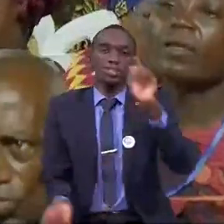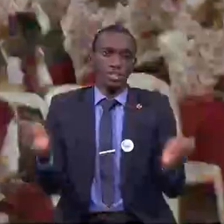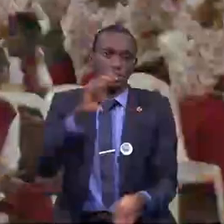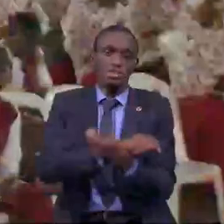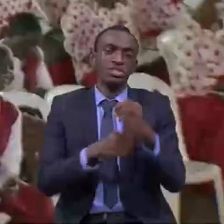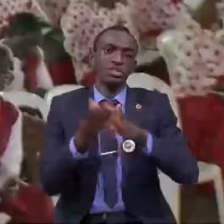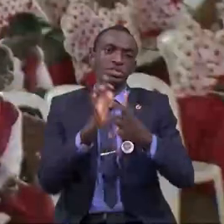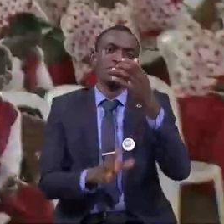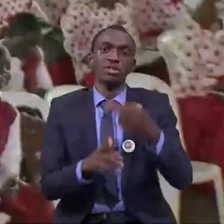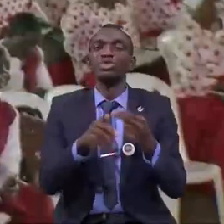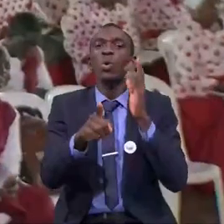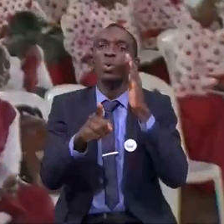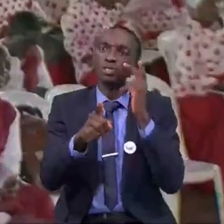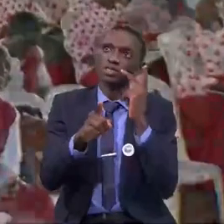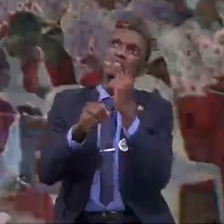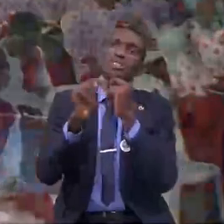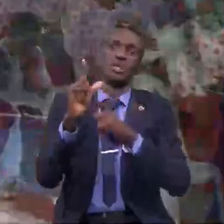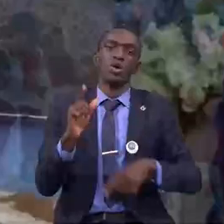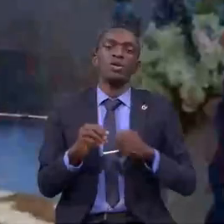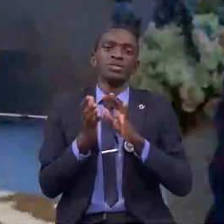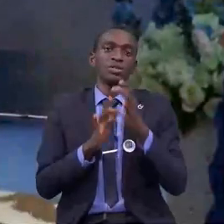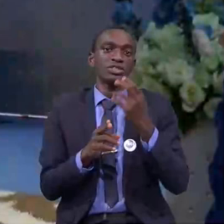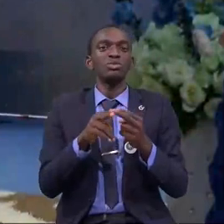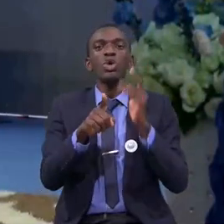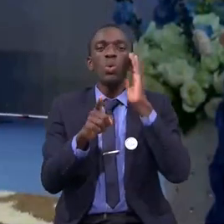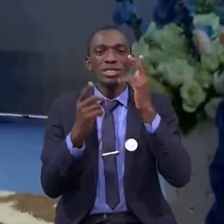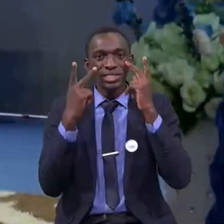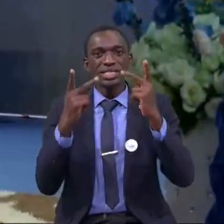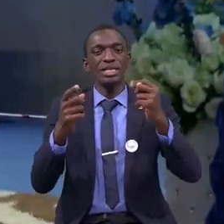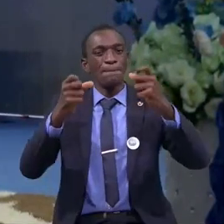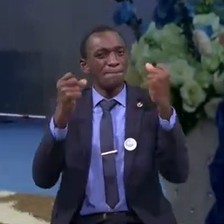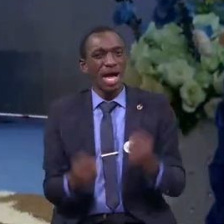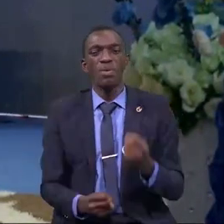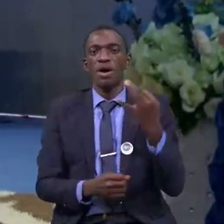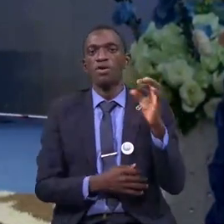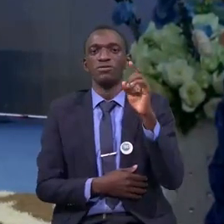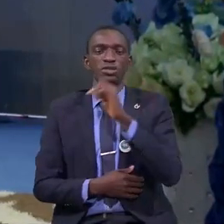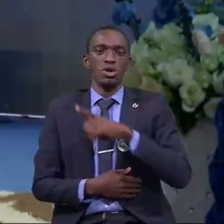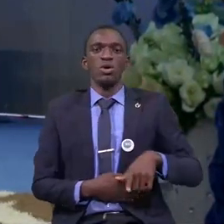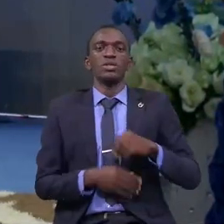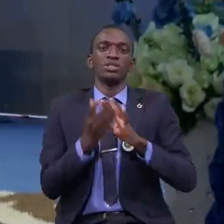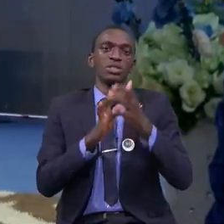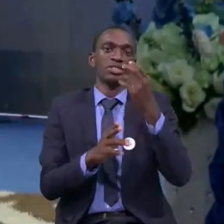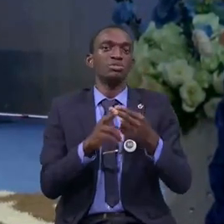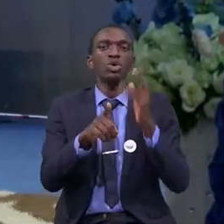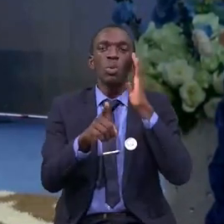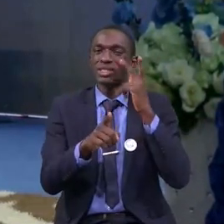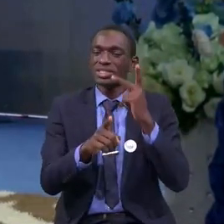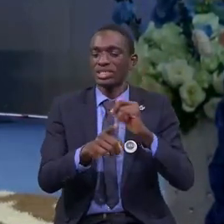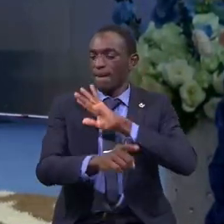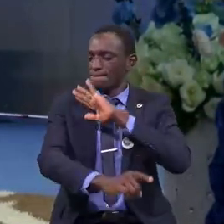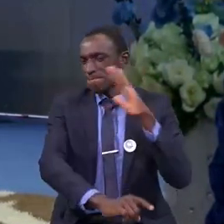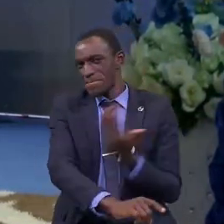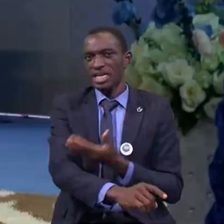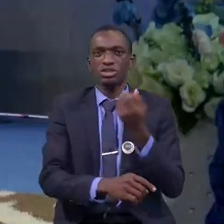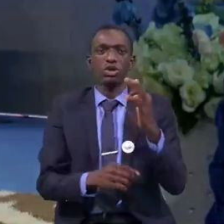Tu verras le Seigneur. Tu verras la puissance du Seigneur. Tu verras la force du Seigneur dans